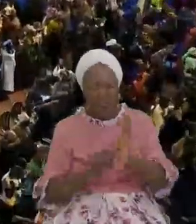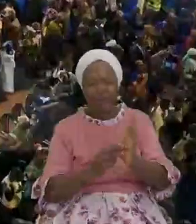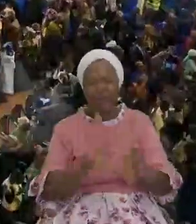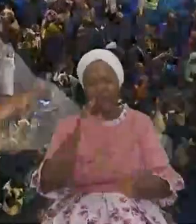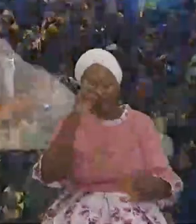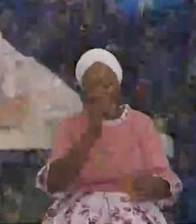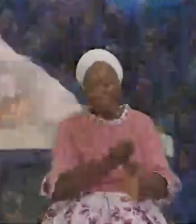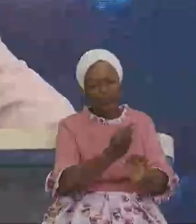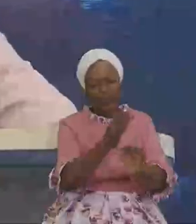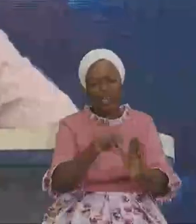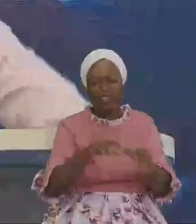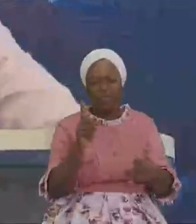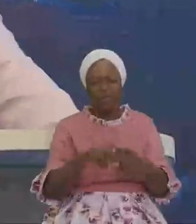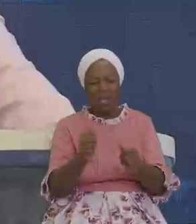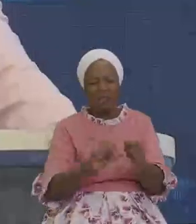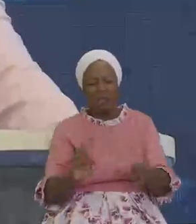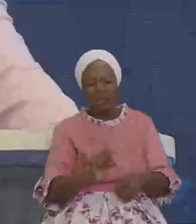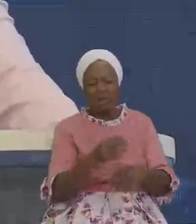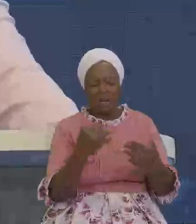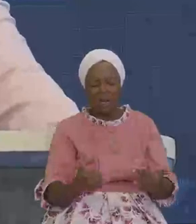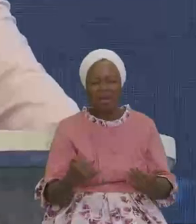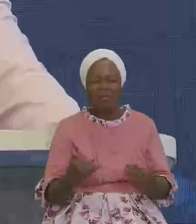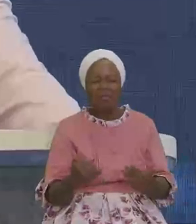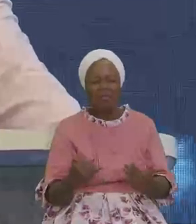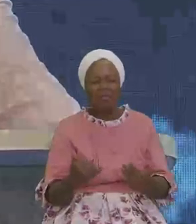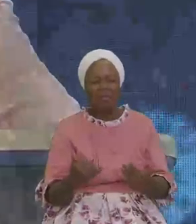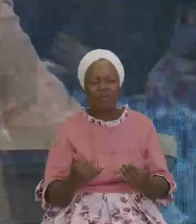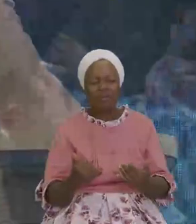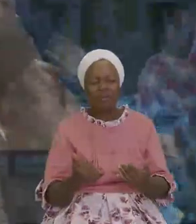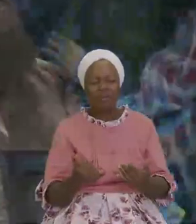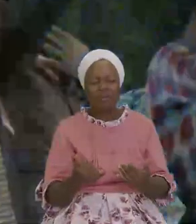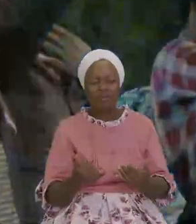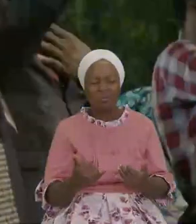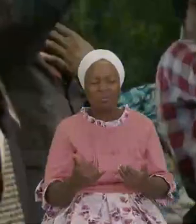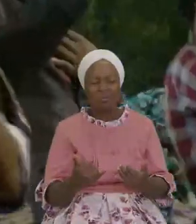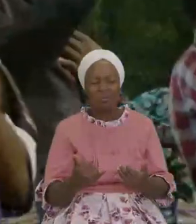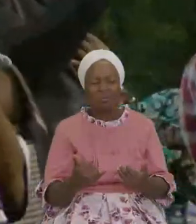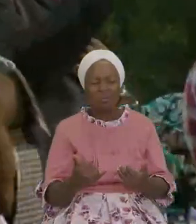Seigneur, manifeste fidélité envers chacun maintenant.